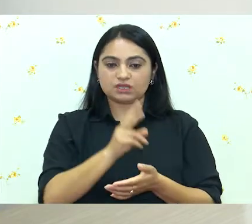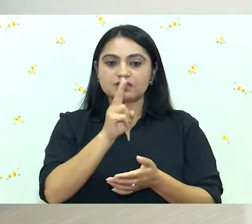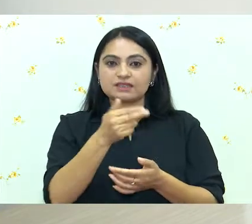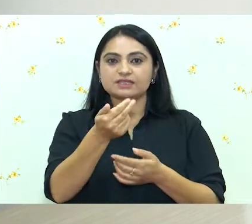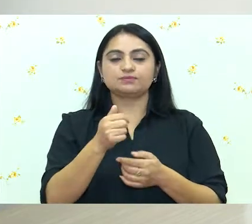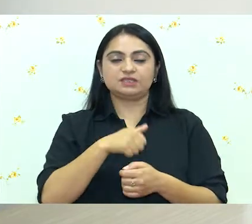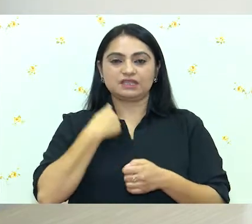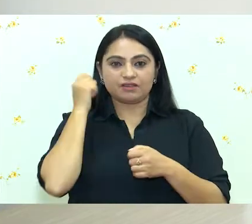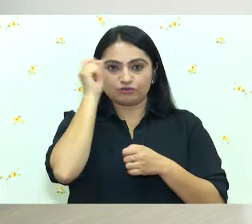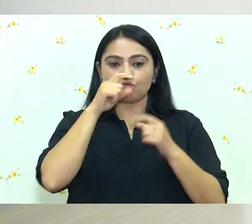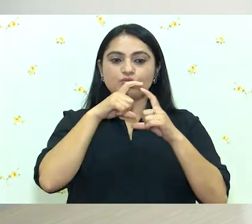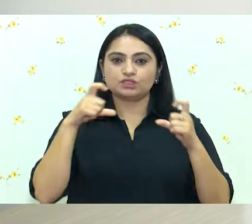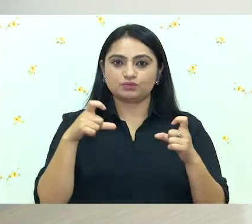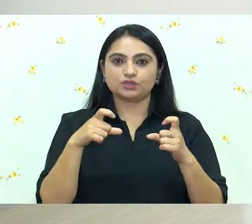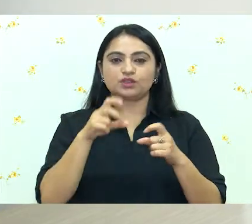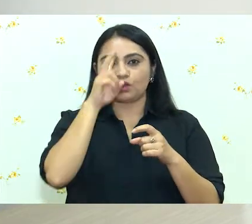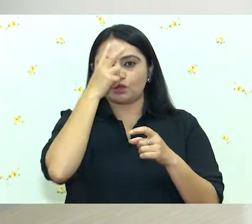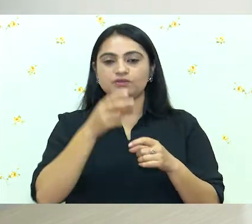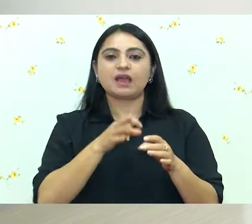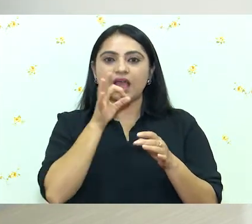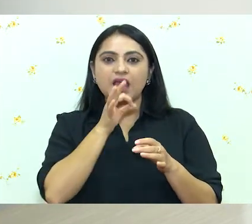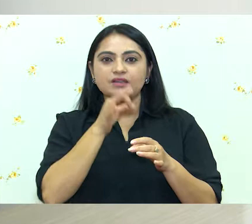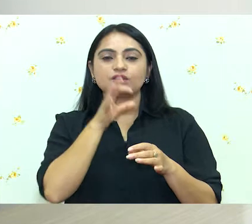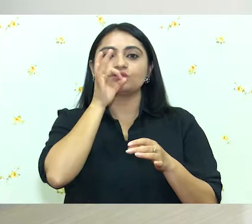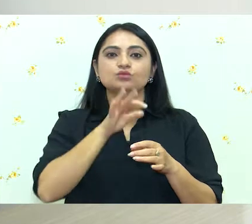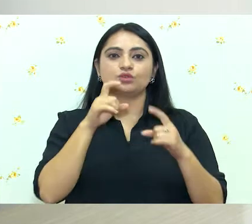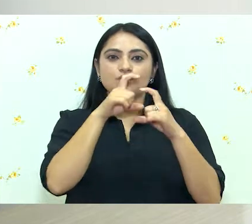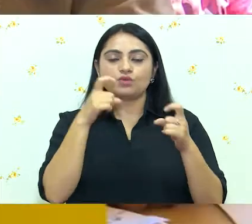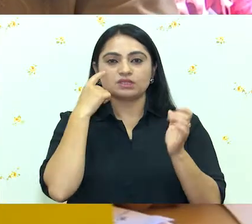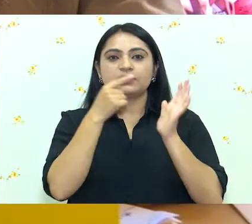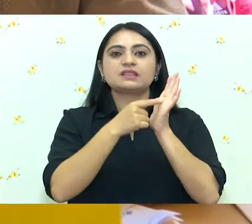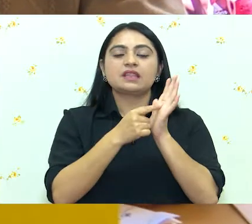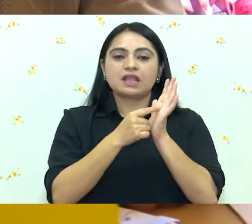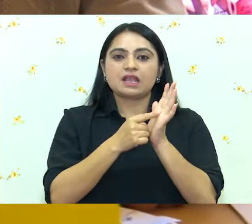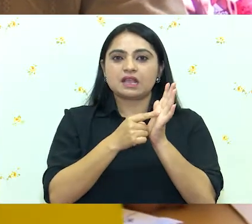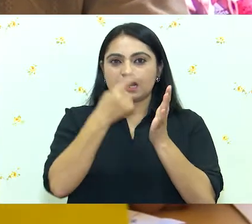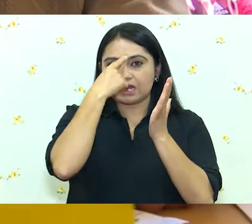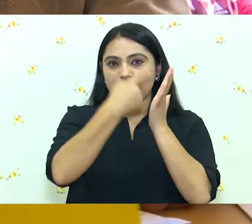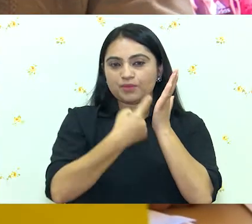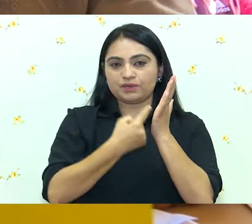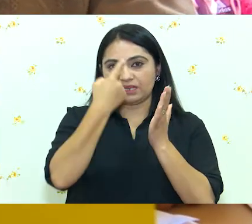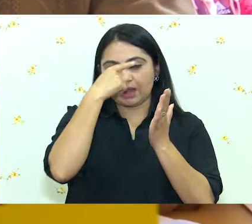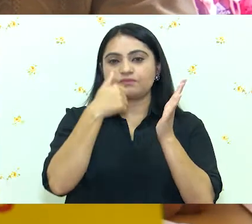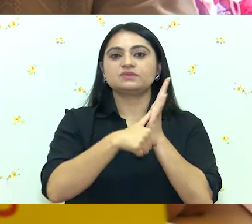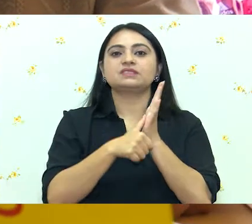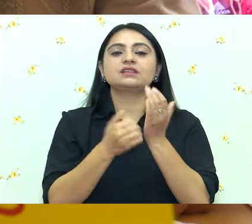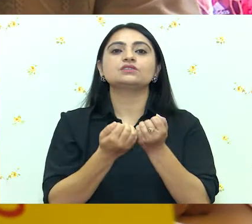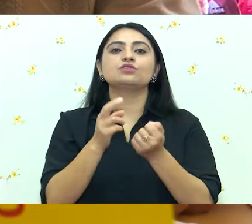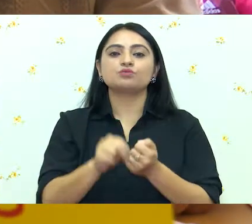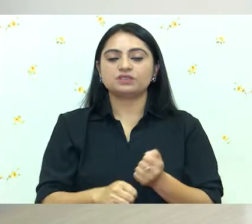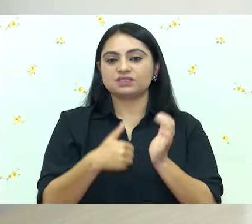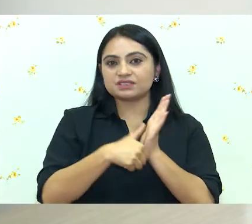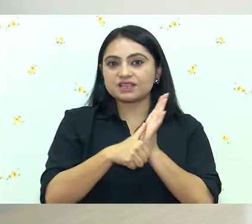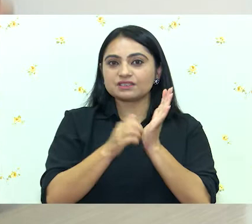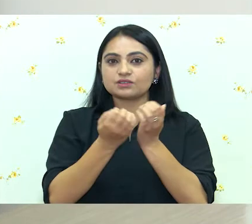पत्र वा आयोगले तोकेको कुनै परिचय पत्र देखाएर मतदाता नावलीमा नाम रुजु गराइन्छ। त्यहाँ रुजु